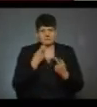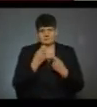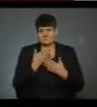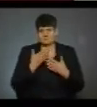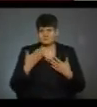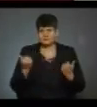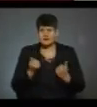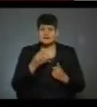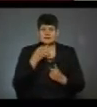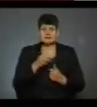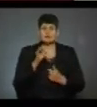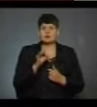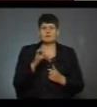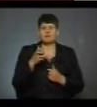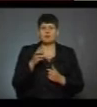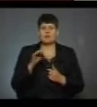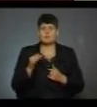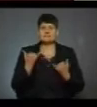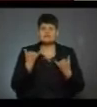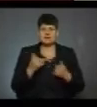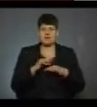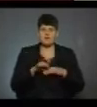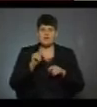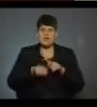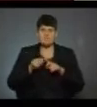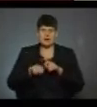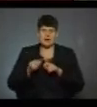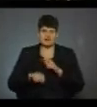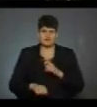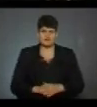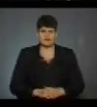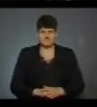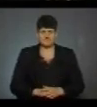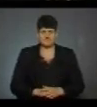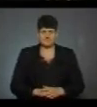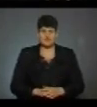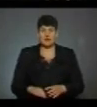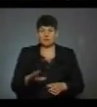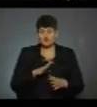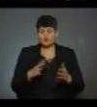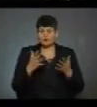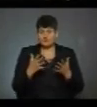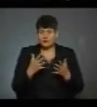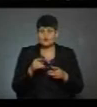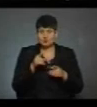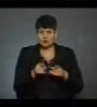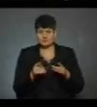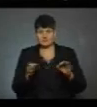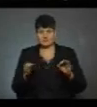Як розповів Олександр Богомол, зараз проводять експертизу. Було встановлено про те, що до тої гілки,